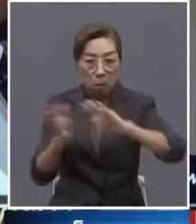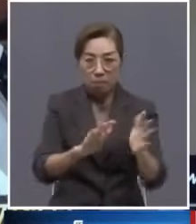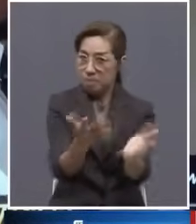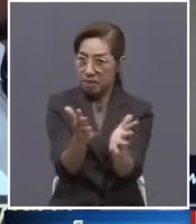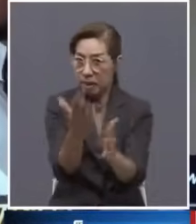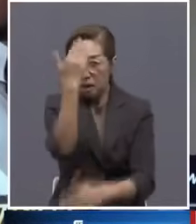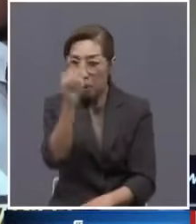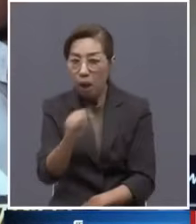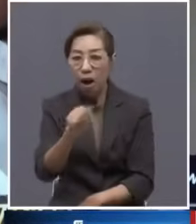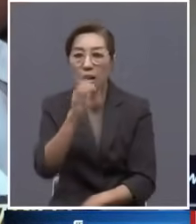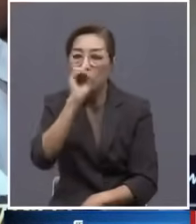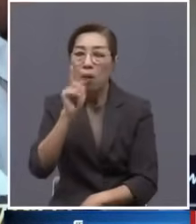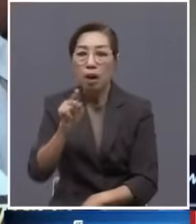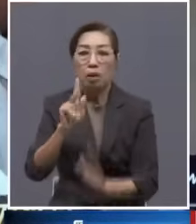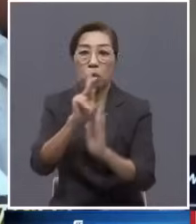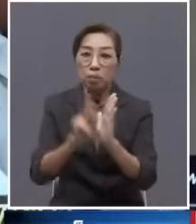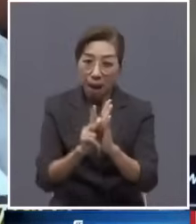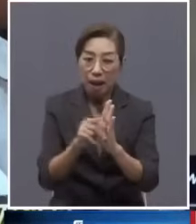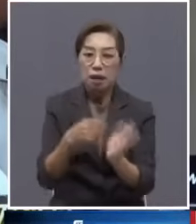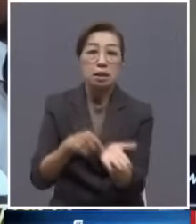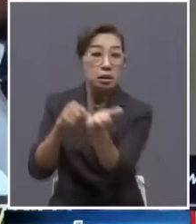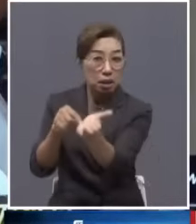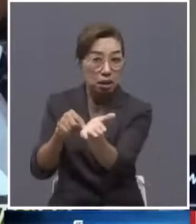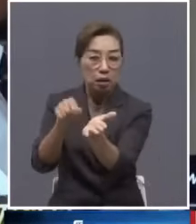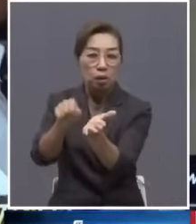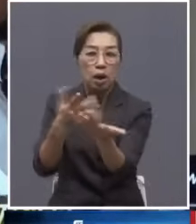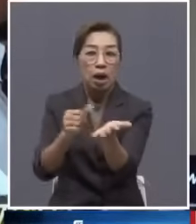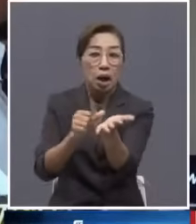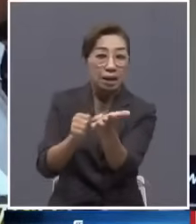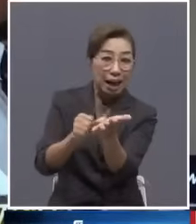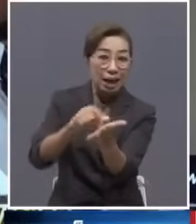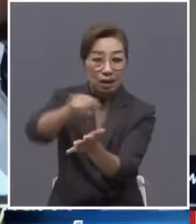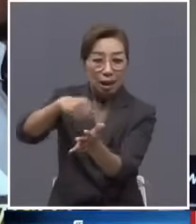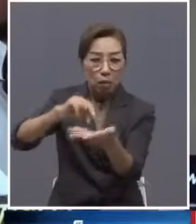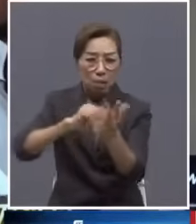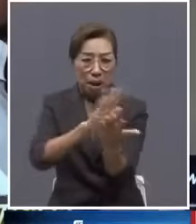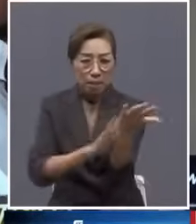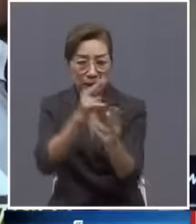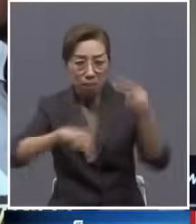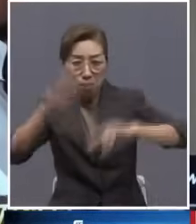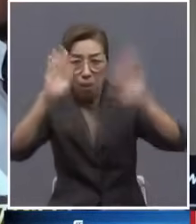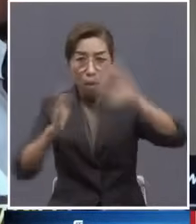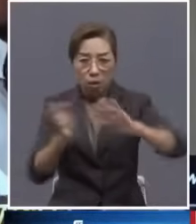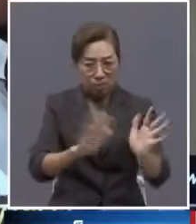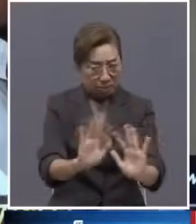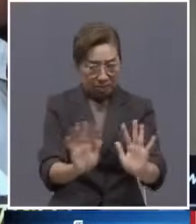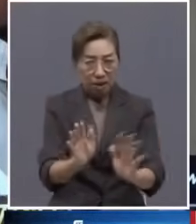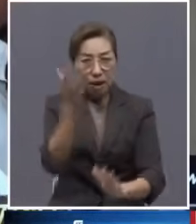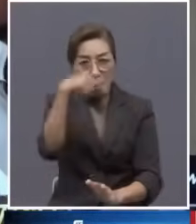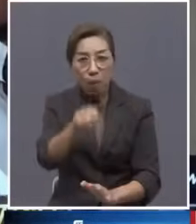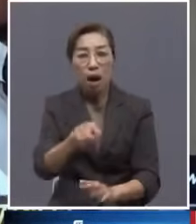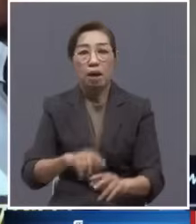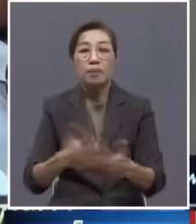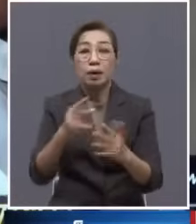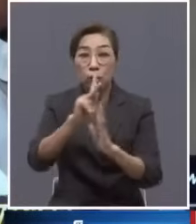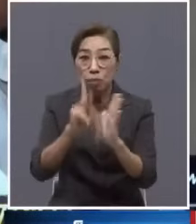ส่วนของกระบวนการที่เรามองว่าการยื่นกฎหมายใดๆก็ตามไม่สามารถนำไปสู่การล้มล้างการปกครองได้อยู่แล้วเพราะเมื่อยื่นกฎหมายเข้าไปยังมีอีก